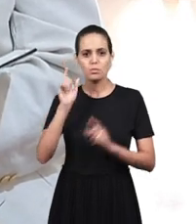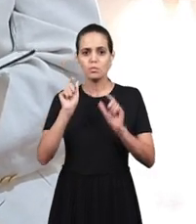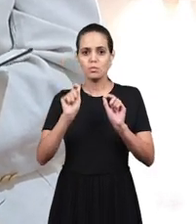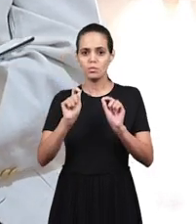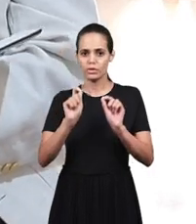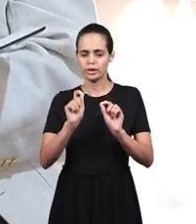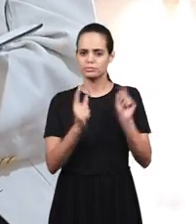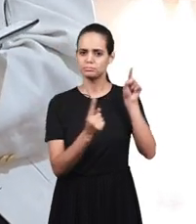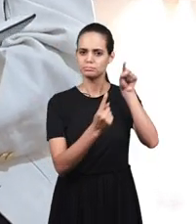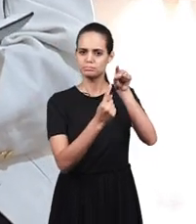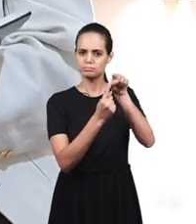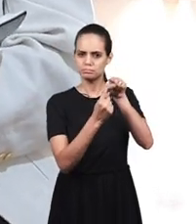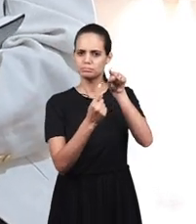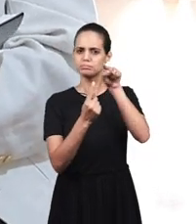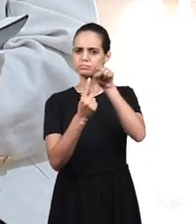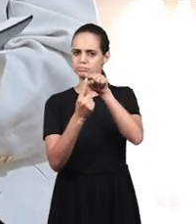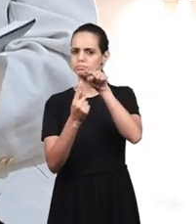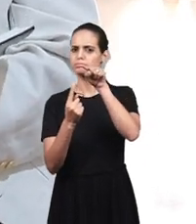цели